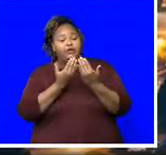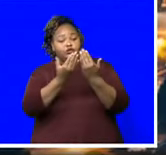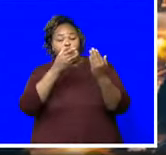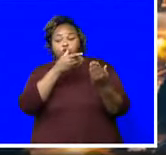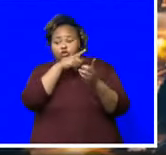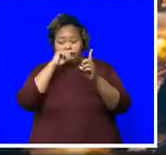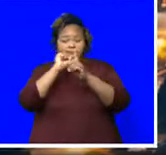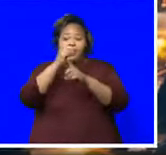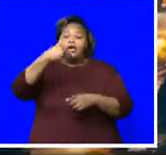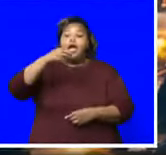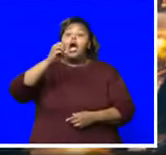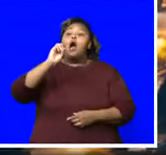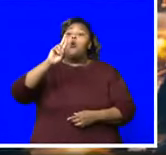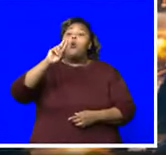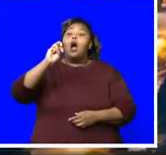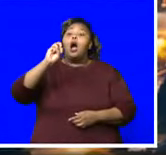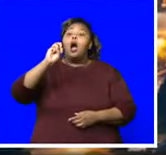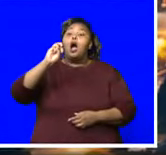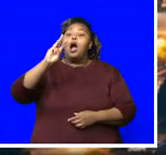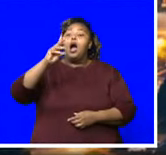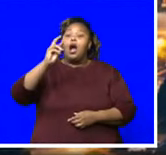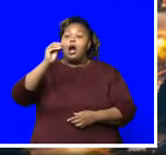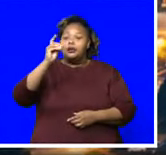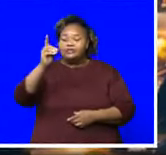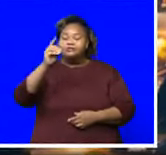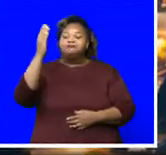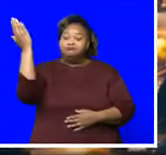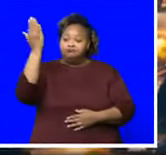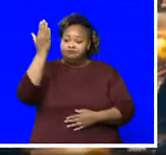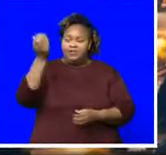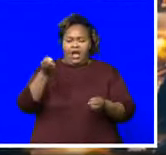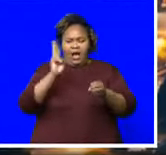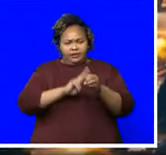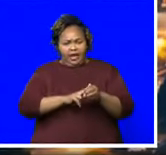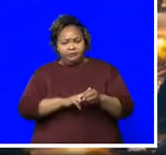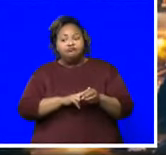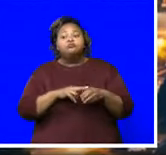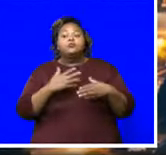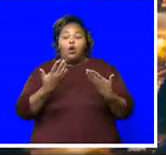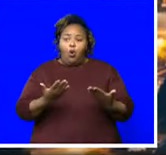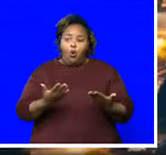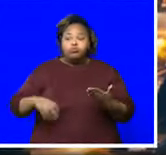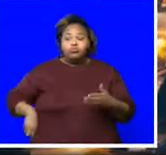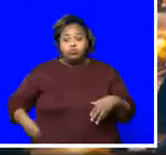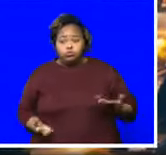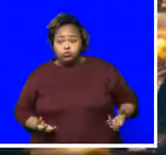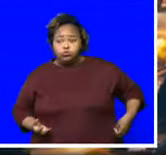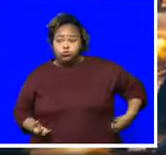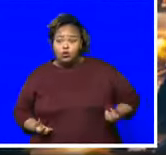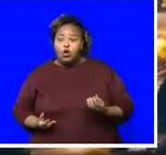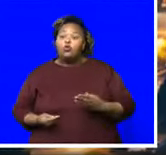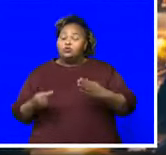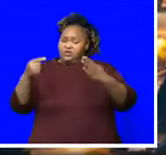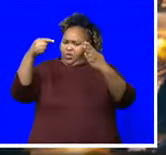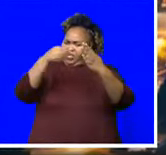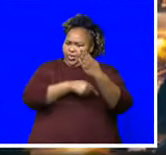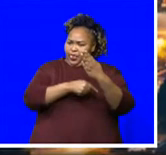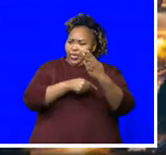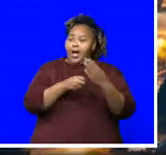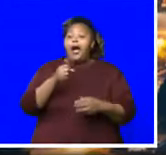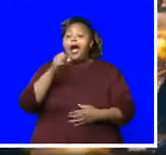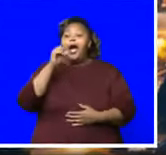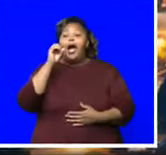noma ke elibanga la ka form 5 emahovisini ayo embabane lephindzeke yachaza ukuthi ama credits wona ehle nje nga